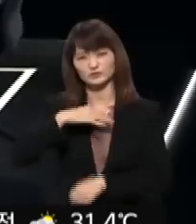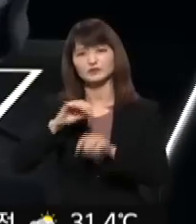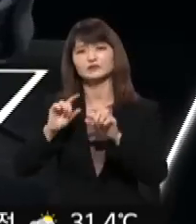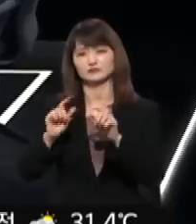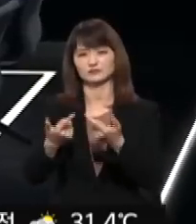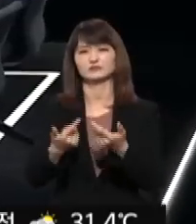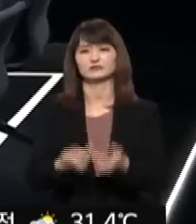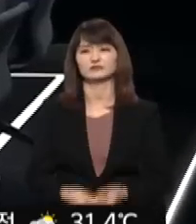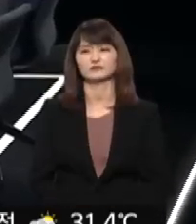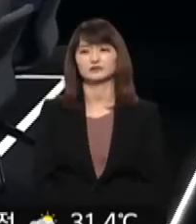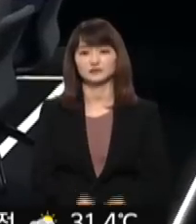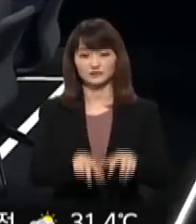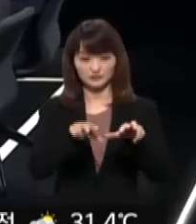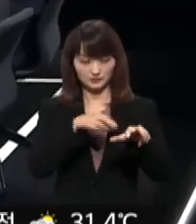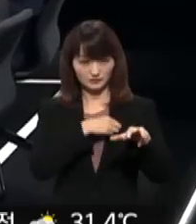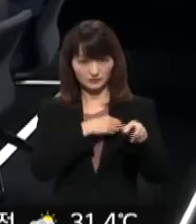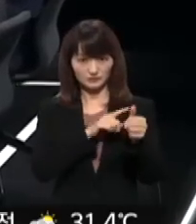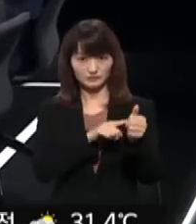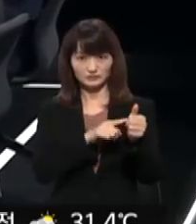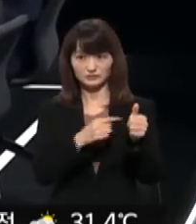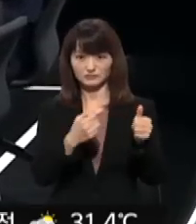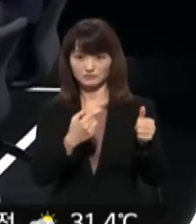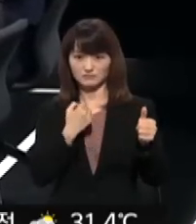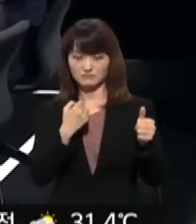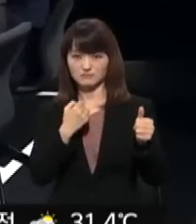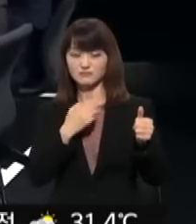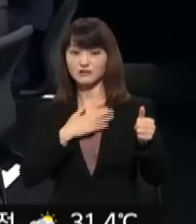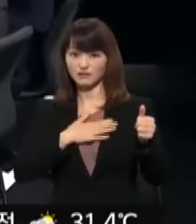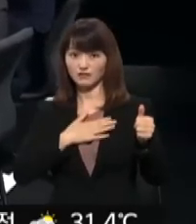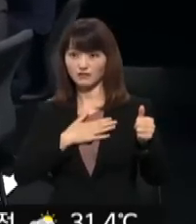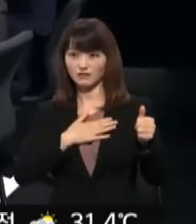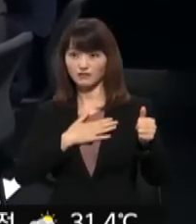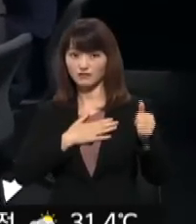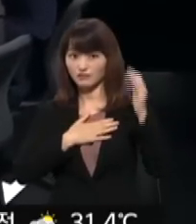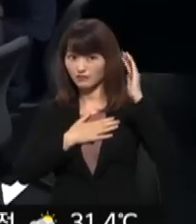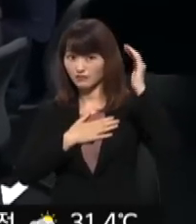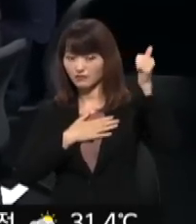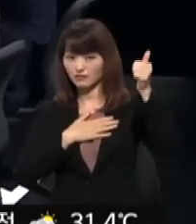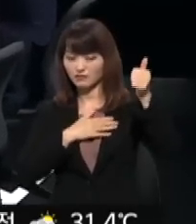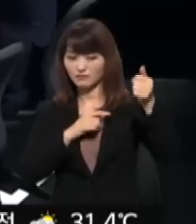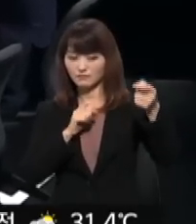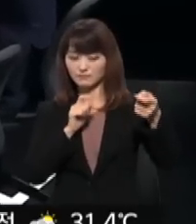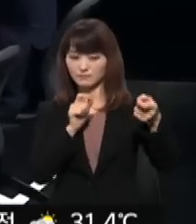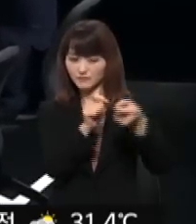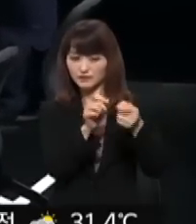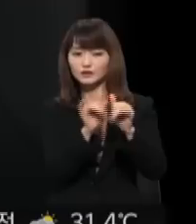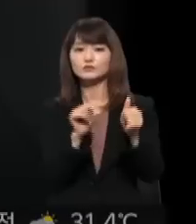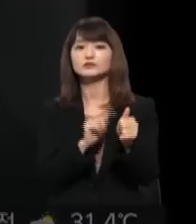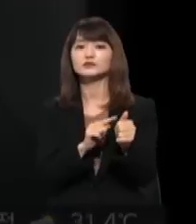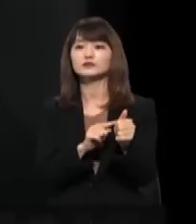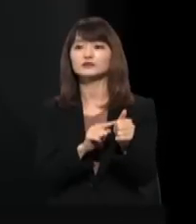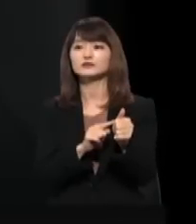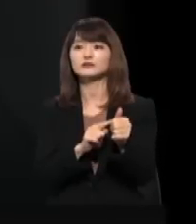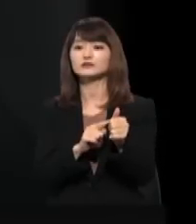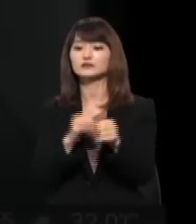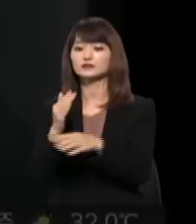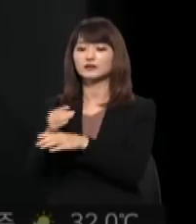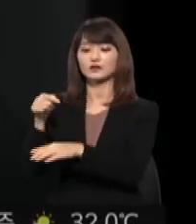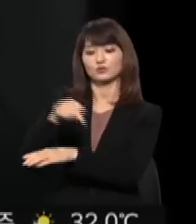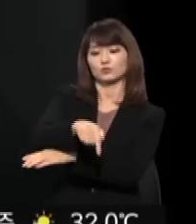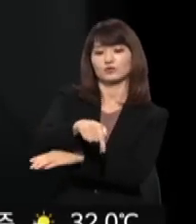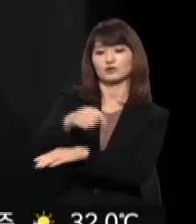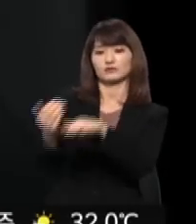사실은 현직 의원이 그것도 상당히 힘 있는 것으로 알려진 대통령의 측근으로 알려진 현직 의원이 원외 청년